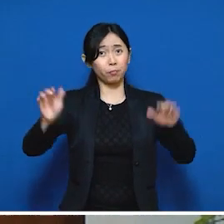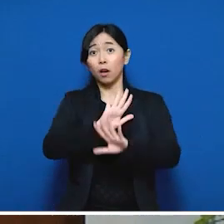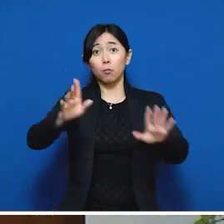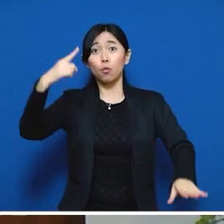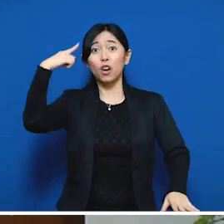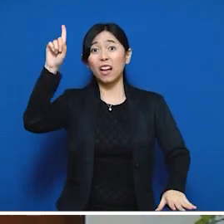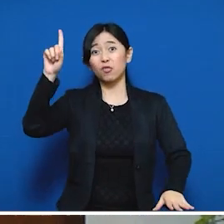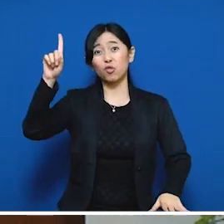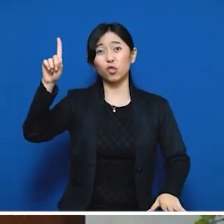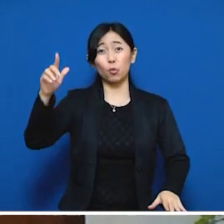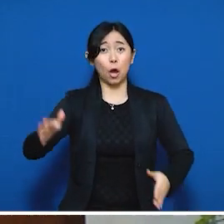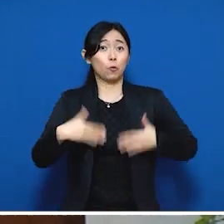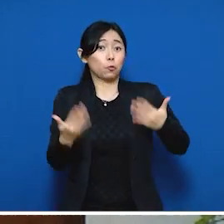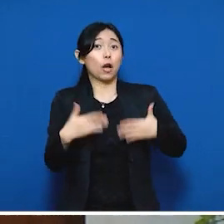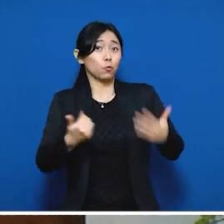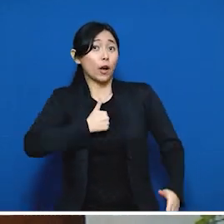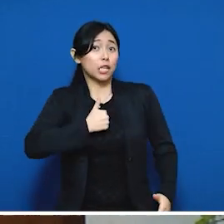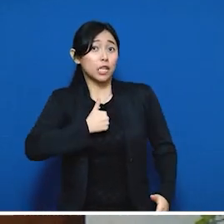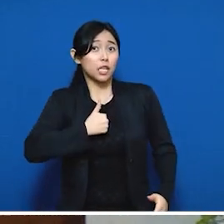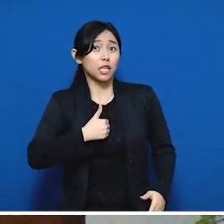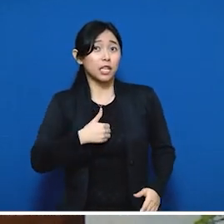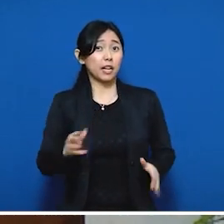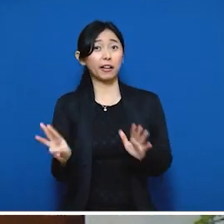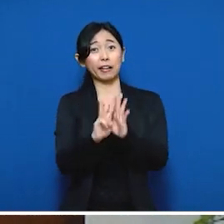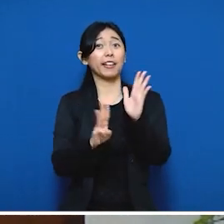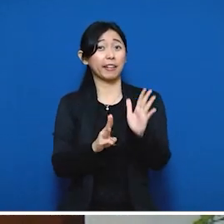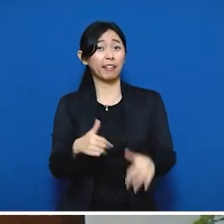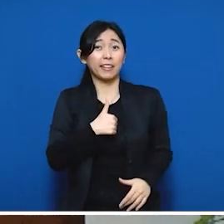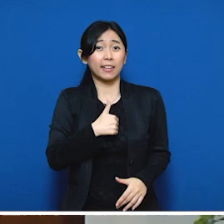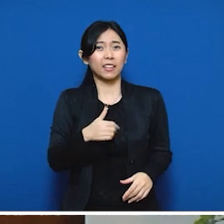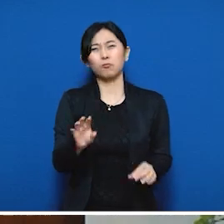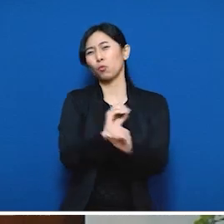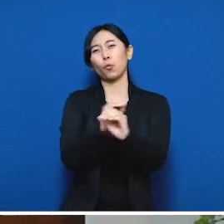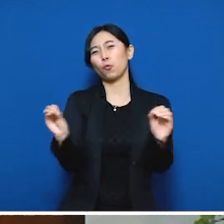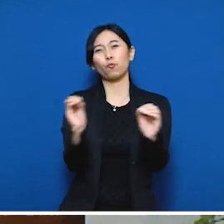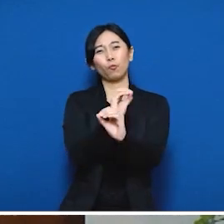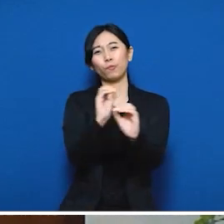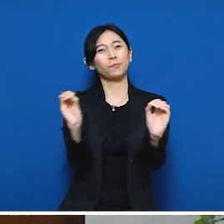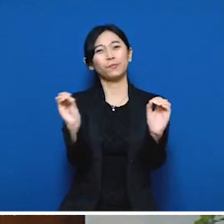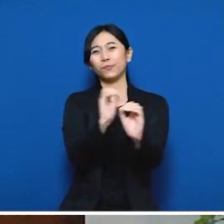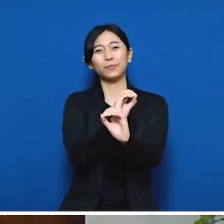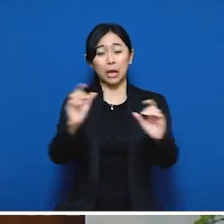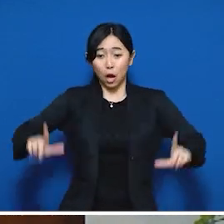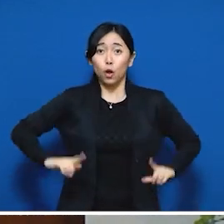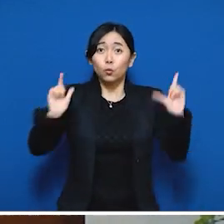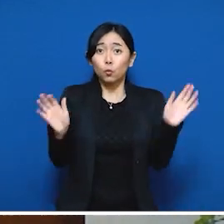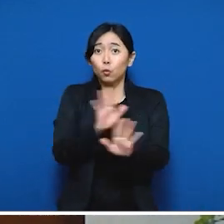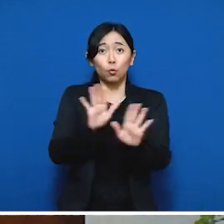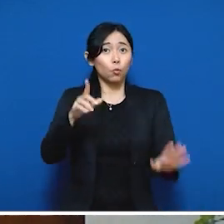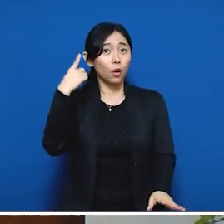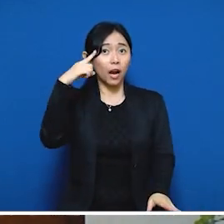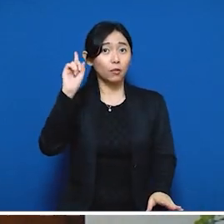digunakan semena-mena menurut kemauan dan keinginan sendiri. Tubuh bukan untuk